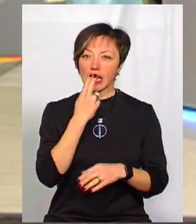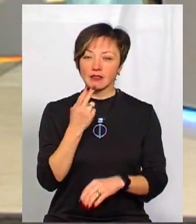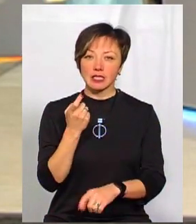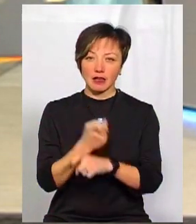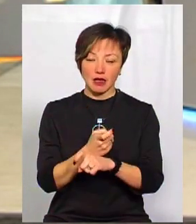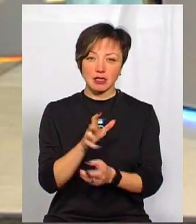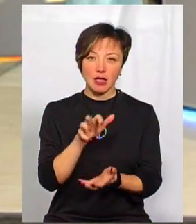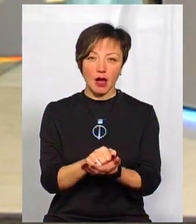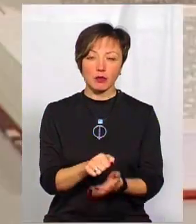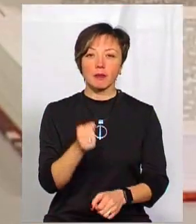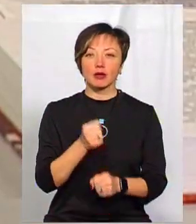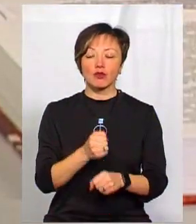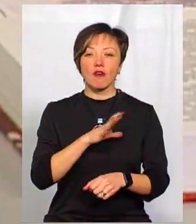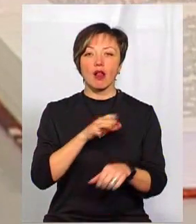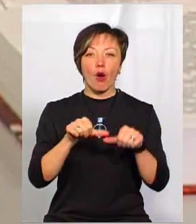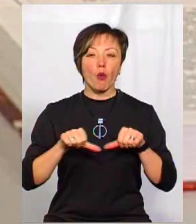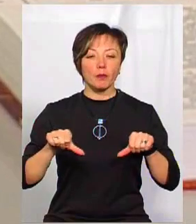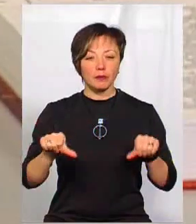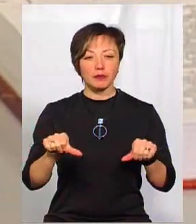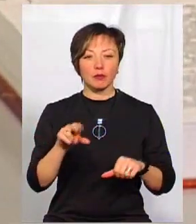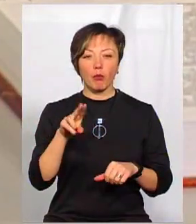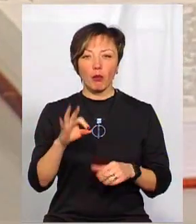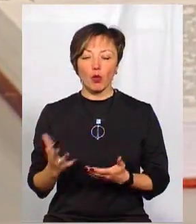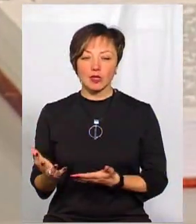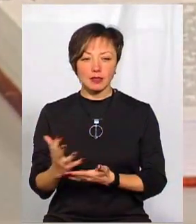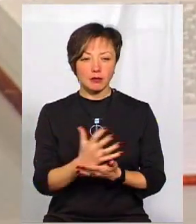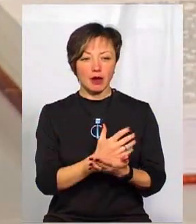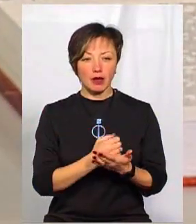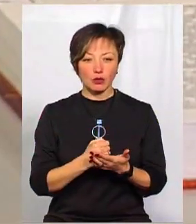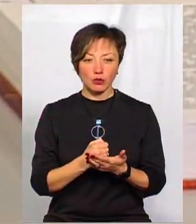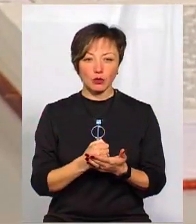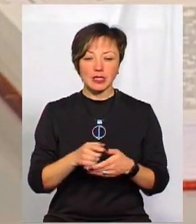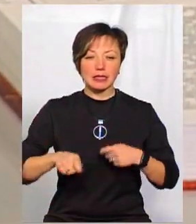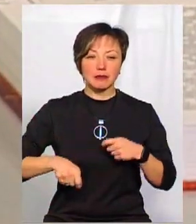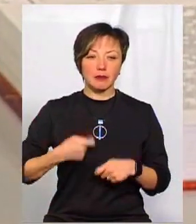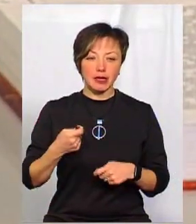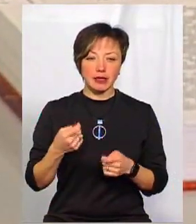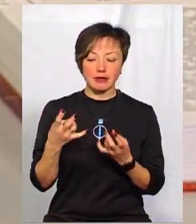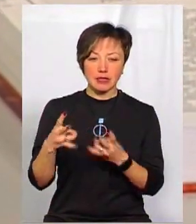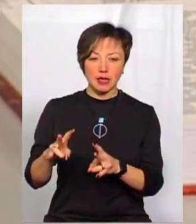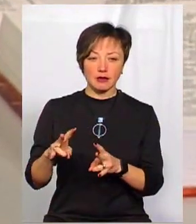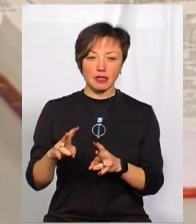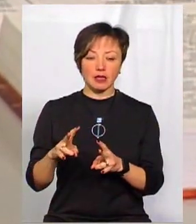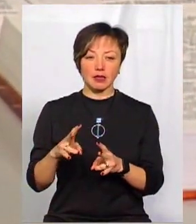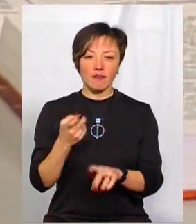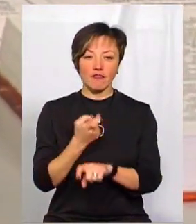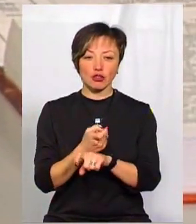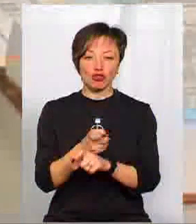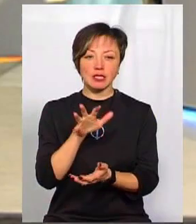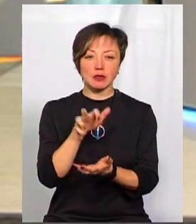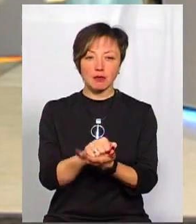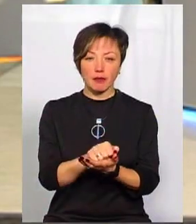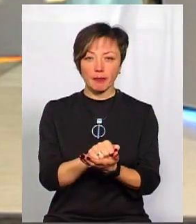загарбників, працювала комісія по зібранню збитків, завданих гітлерівськими загарбниками та